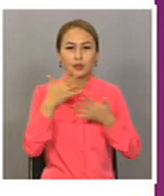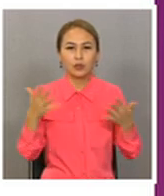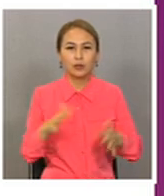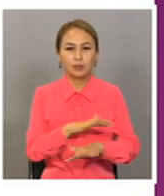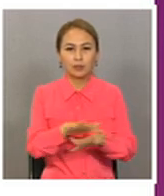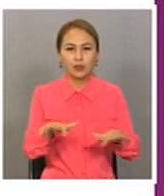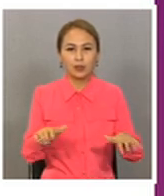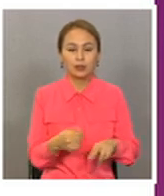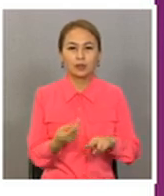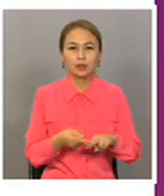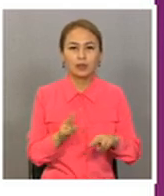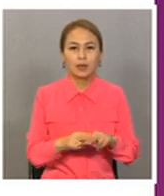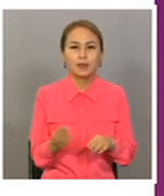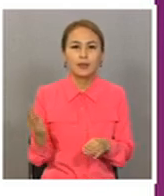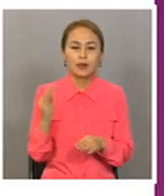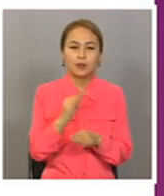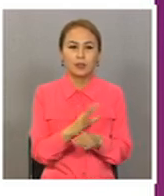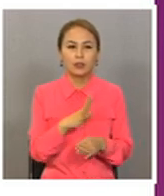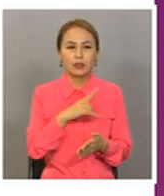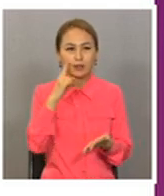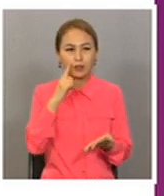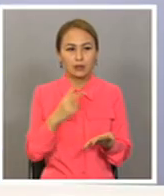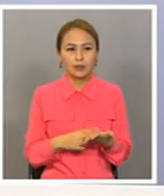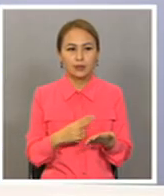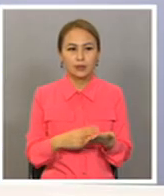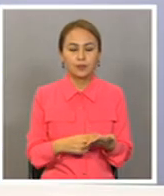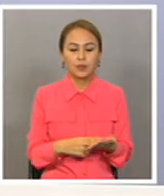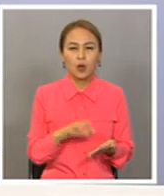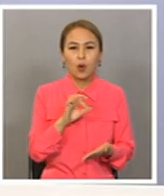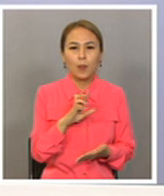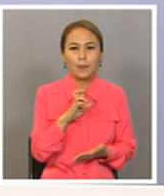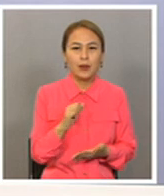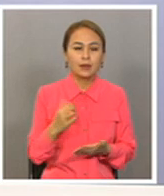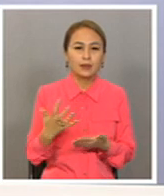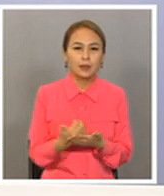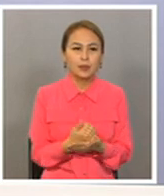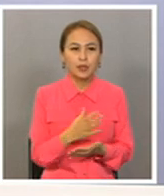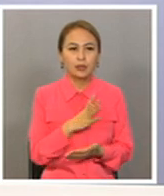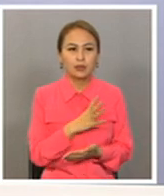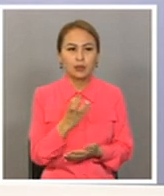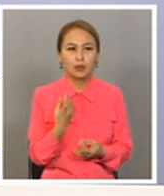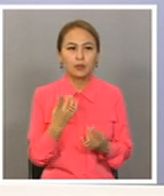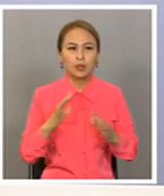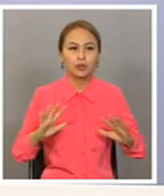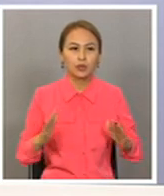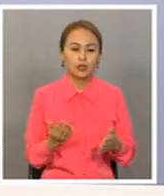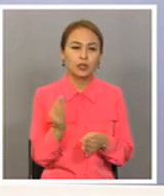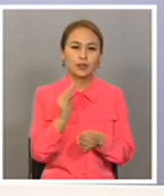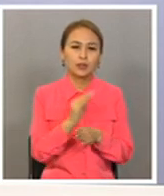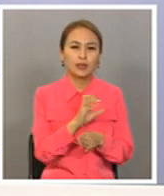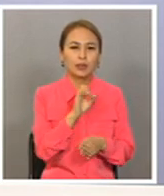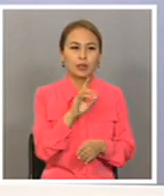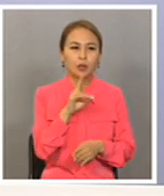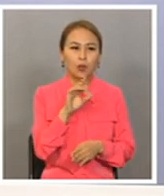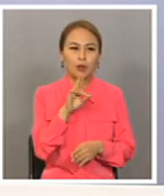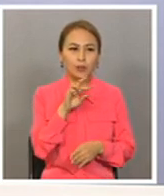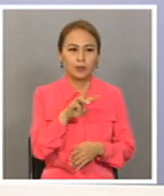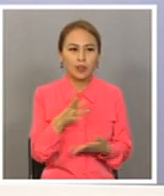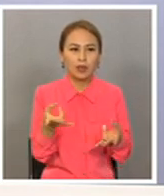болғанын тағы бір мәрте дәлелдейді. Обалардан табылған тағы бір үлкен жәдігер ол ер тоқымның